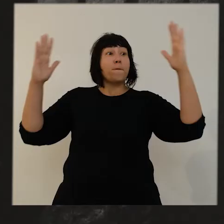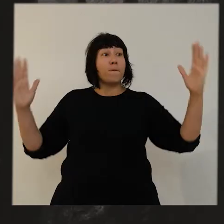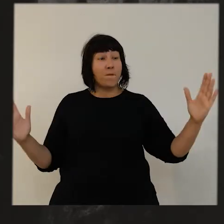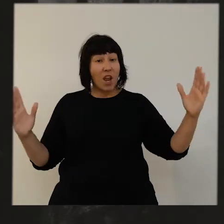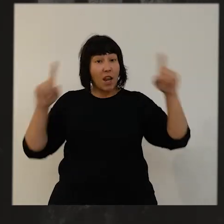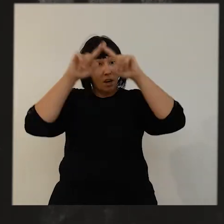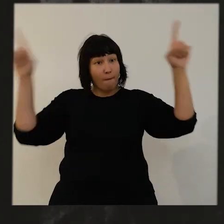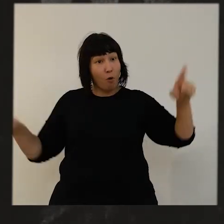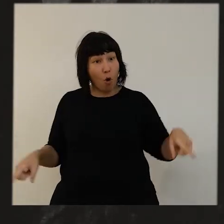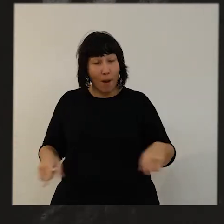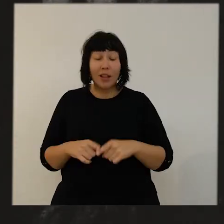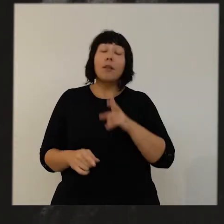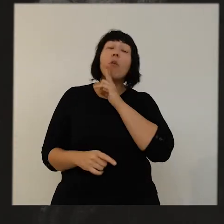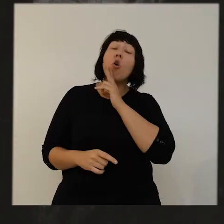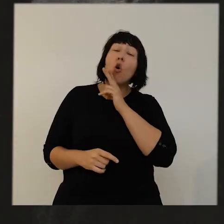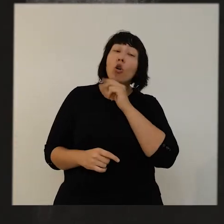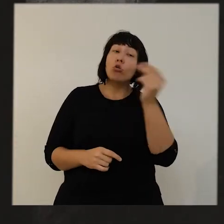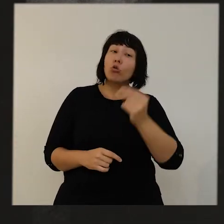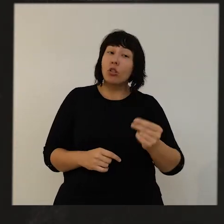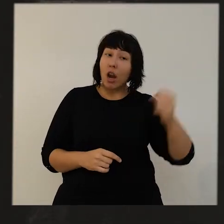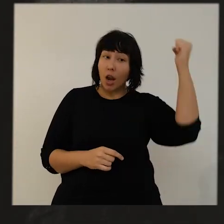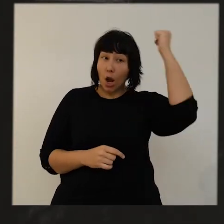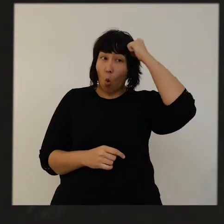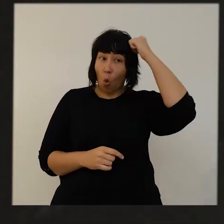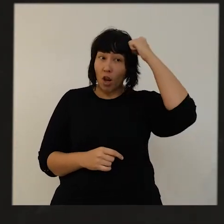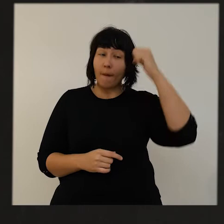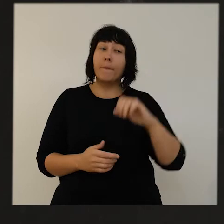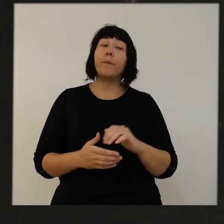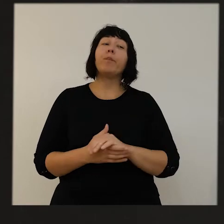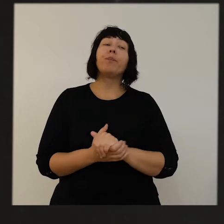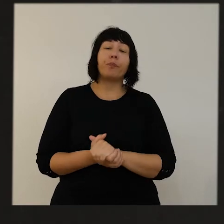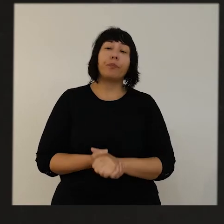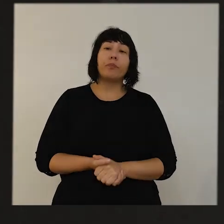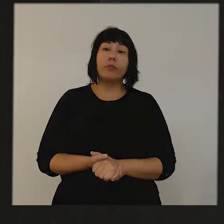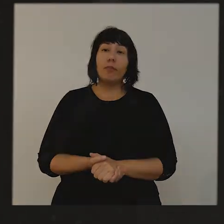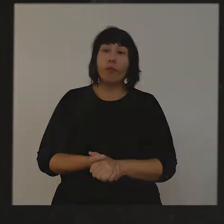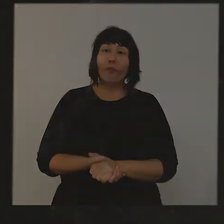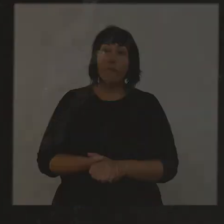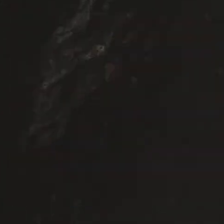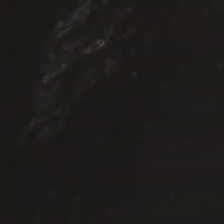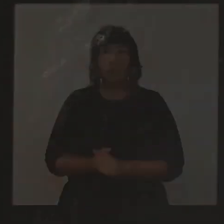papiru, ili zauzima prostor njemu svojstvenih velikih platna izvedenih ugljenom.